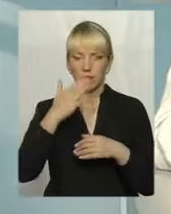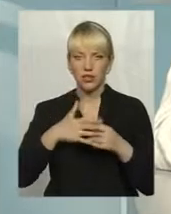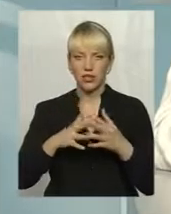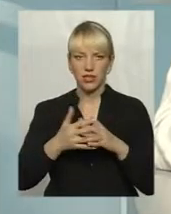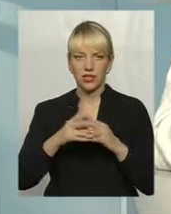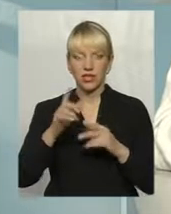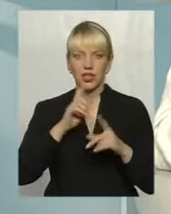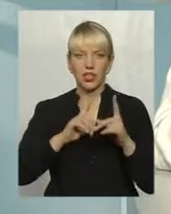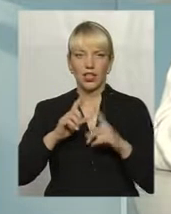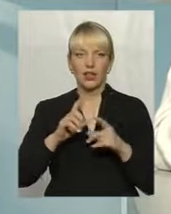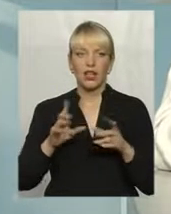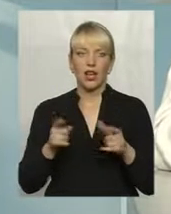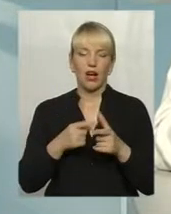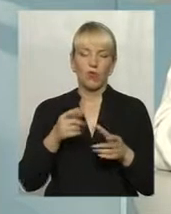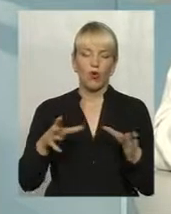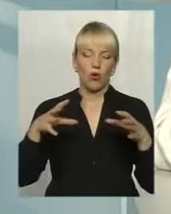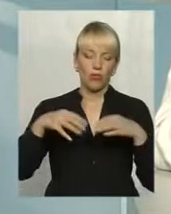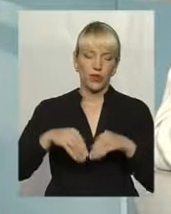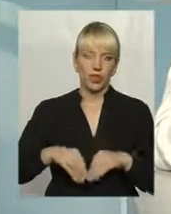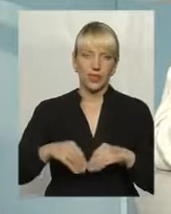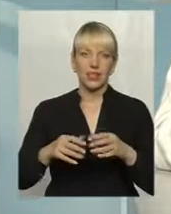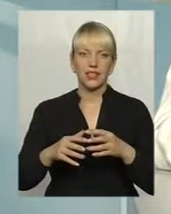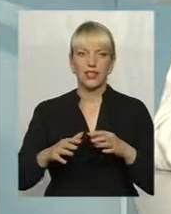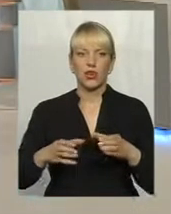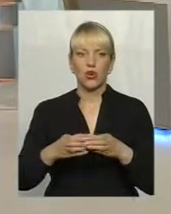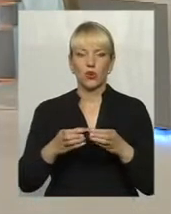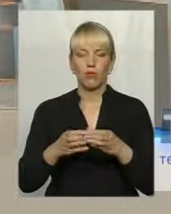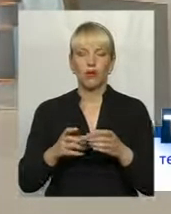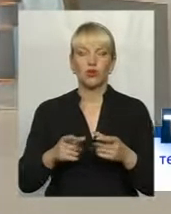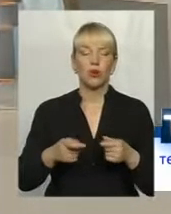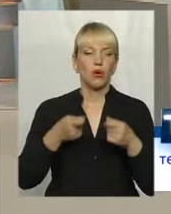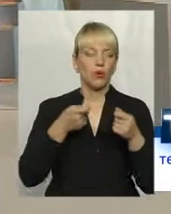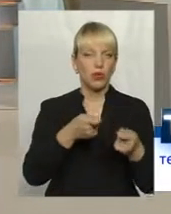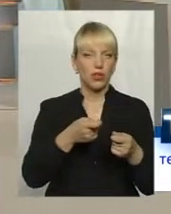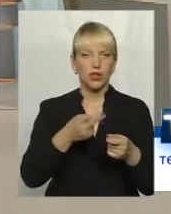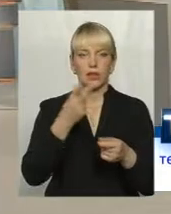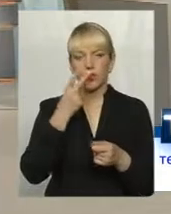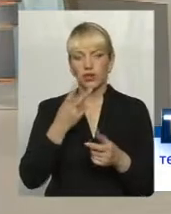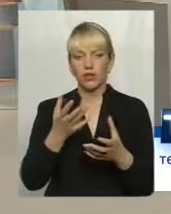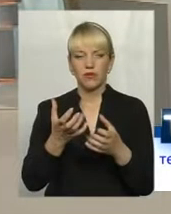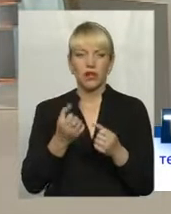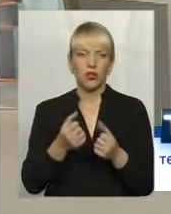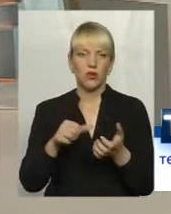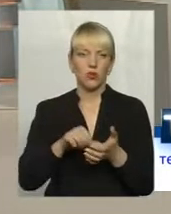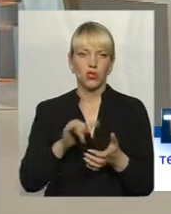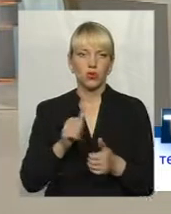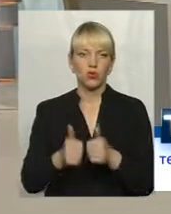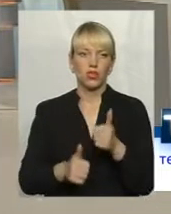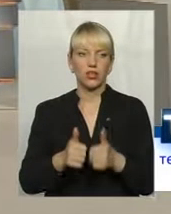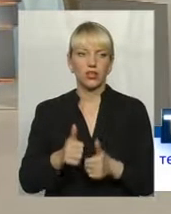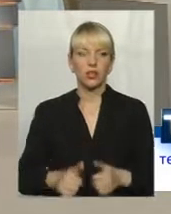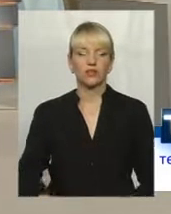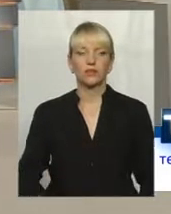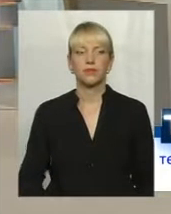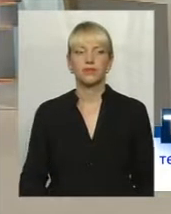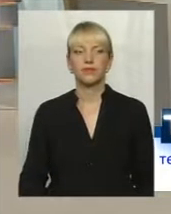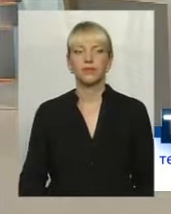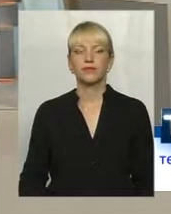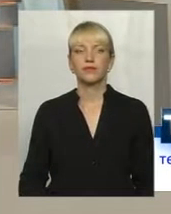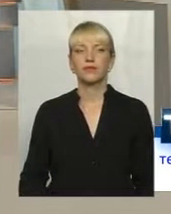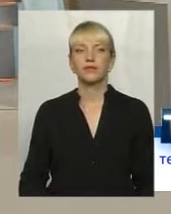або об'єднані громади, або проїхати, отримати необхідну інформацію, прийняти участь у тендері. І от